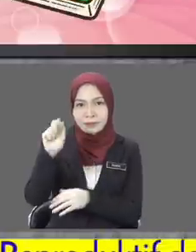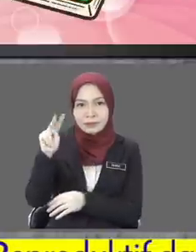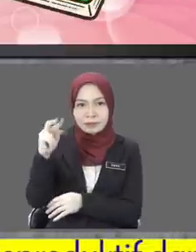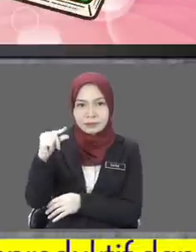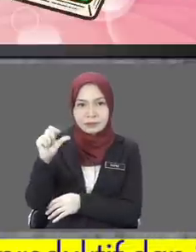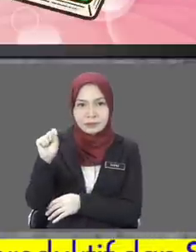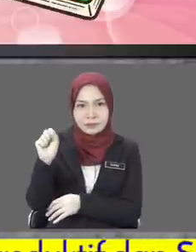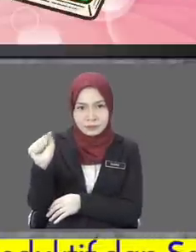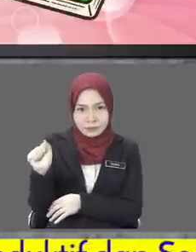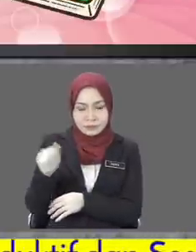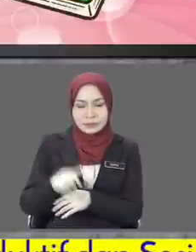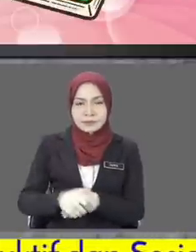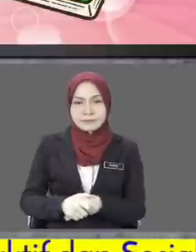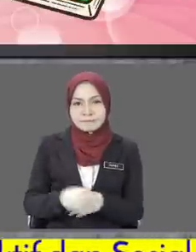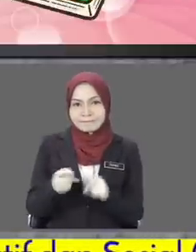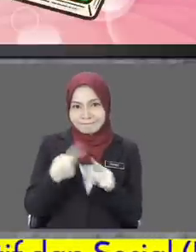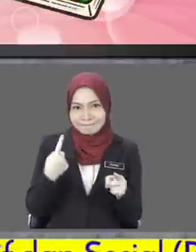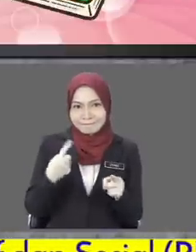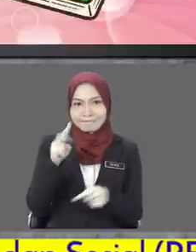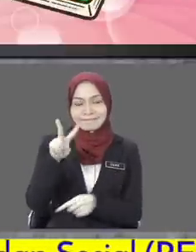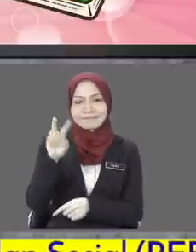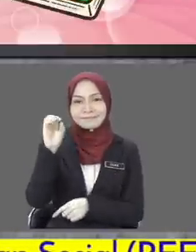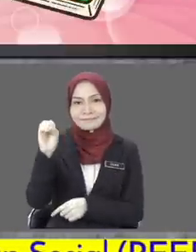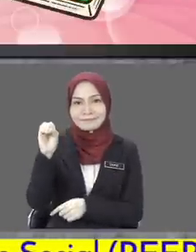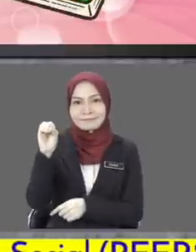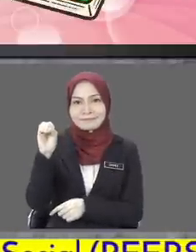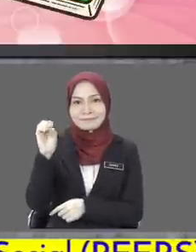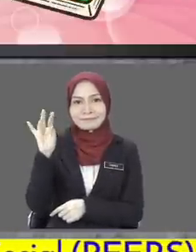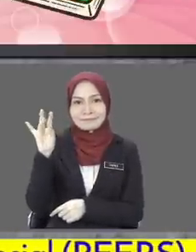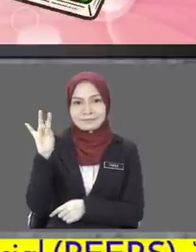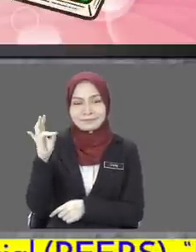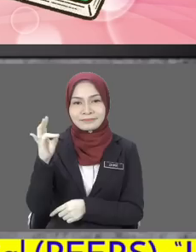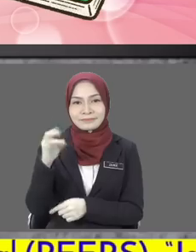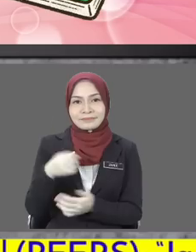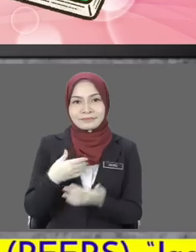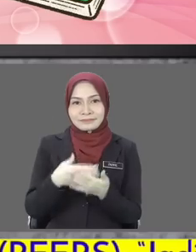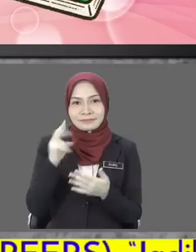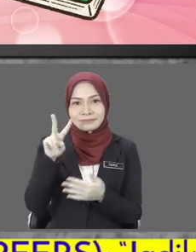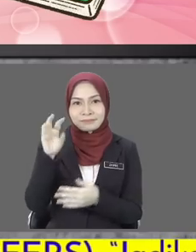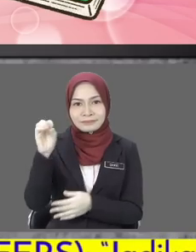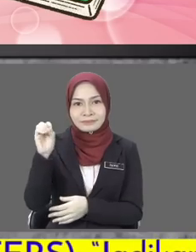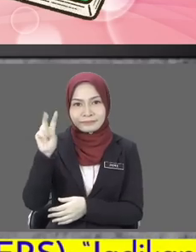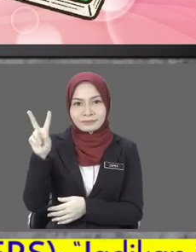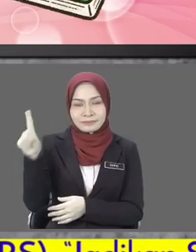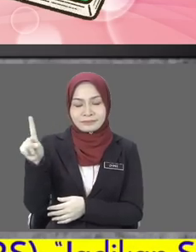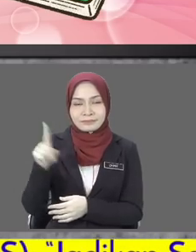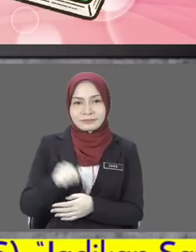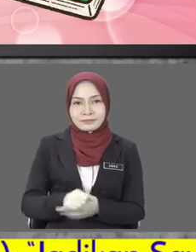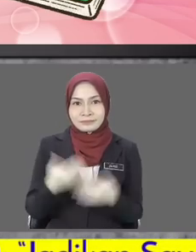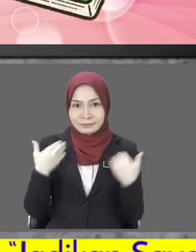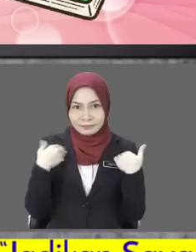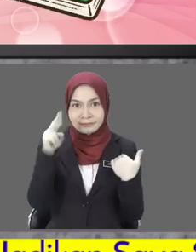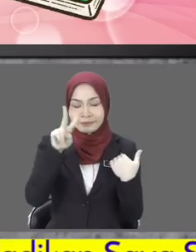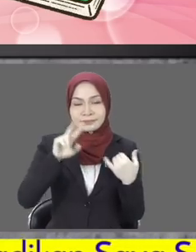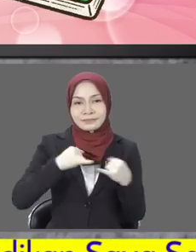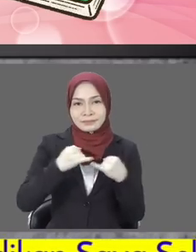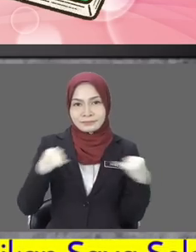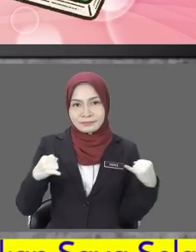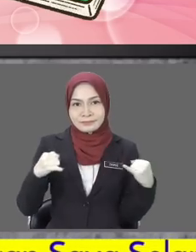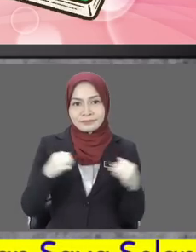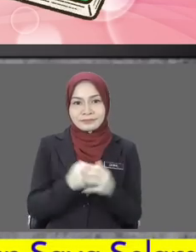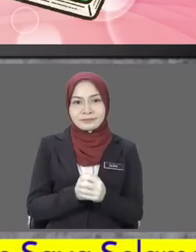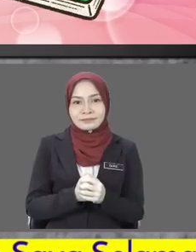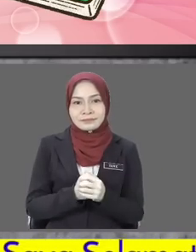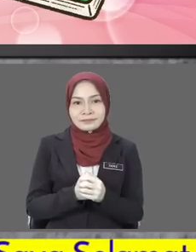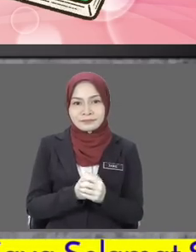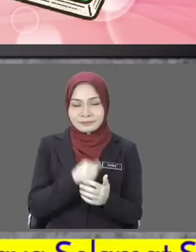2014-2017 2019 dan 2021 mendapati terdapat dua jenis persendian yang cenderung